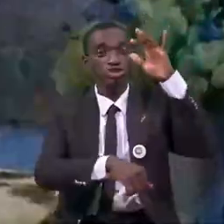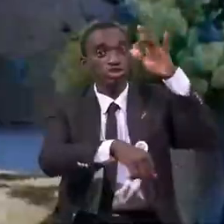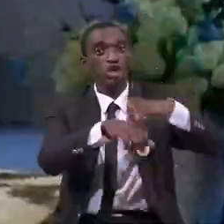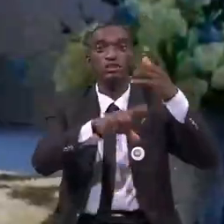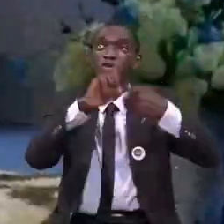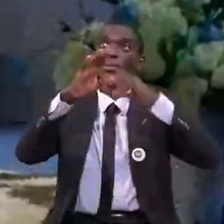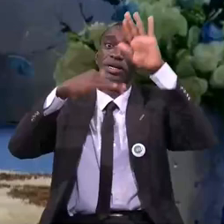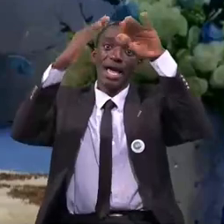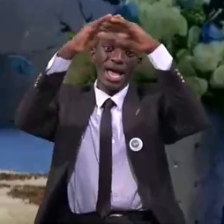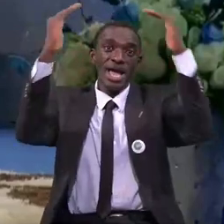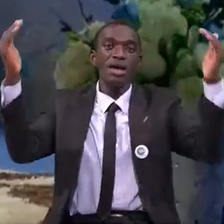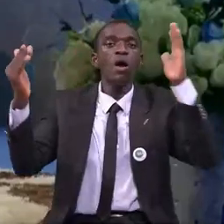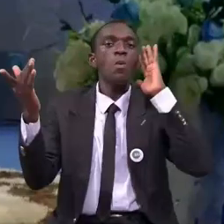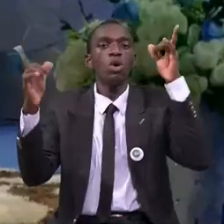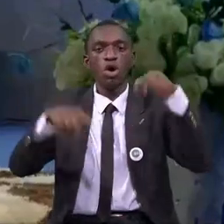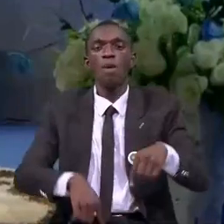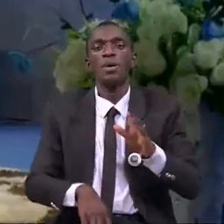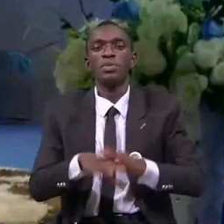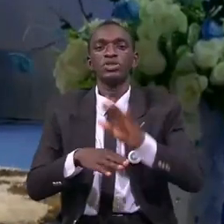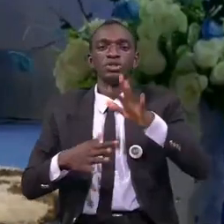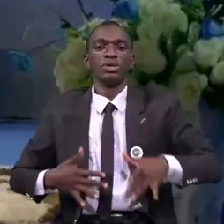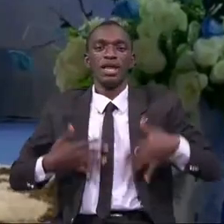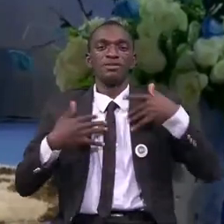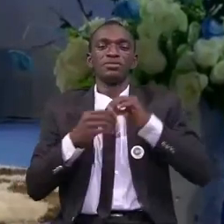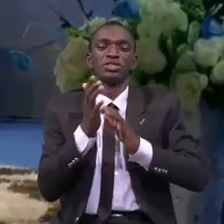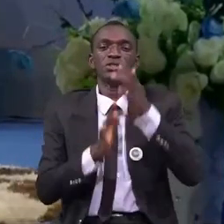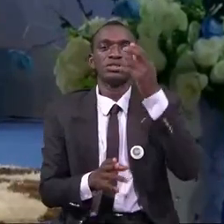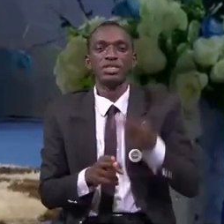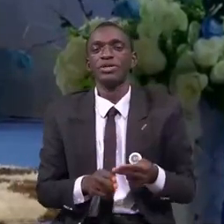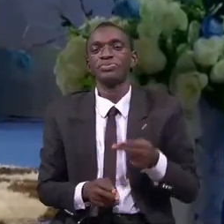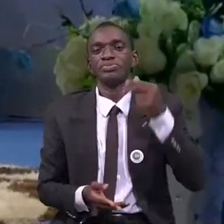affranchi parce que la tou d' viendra sur vous